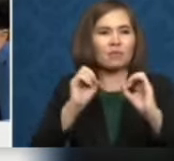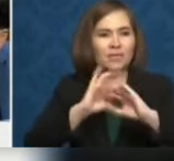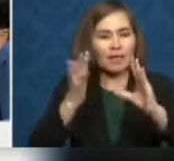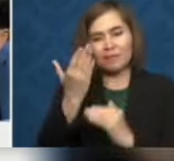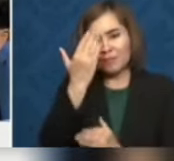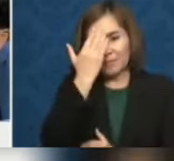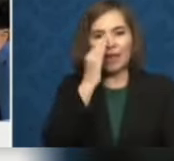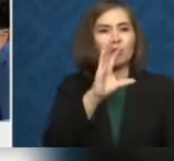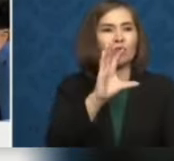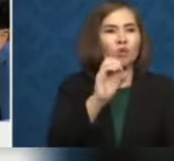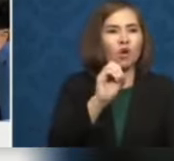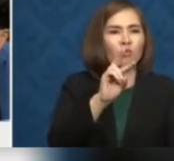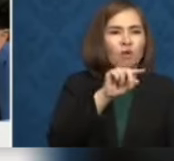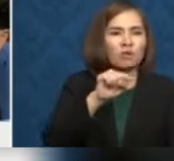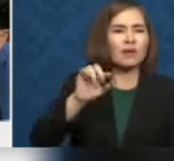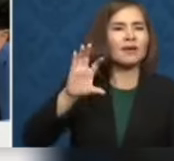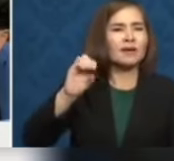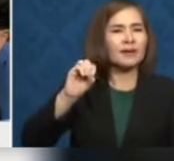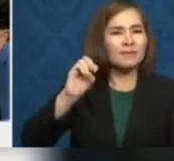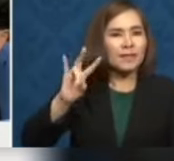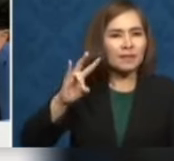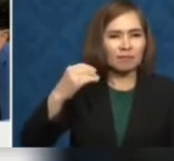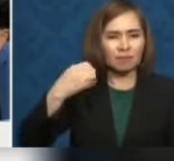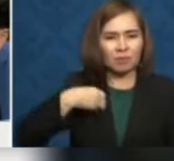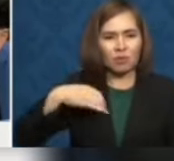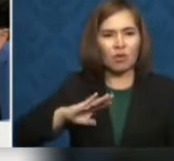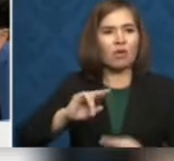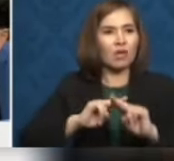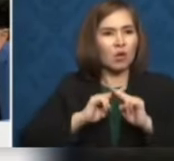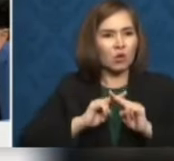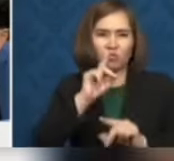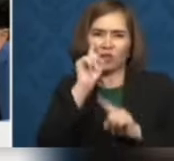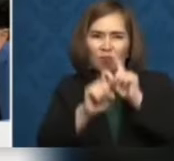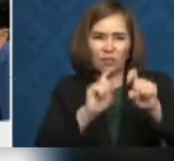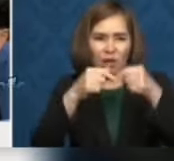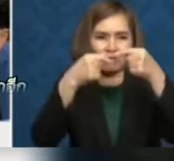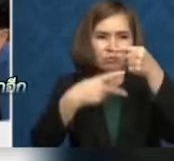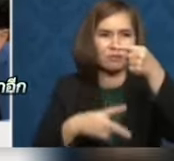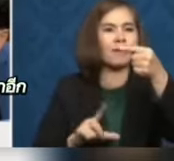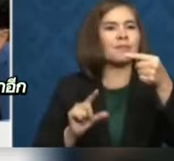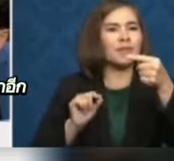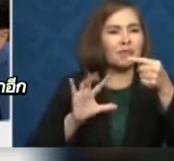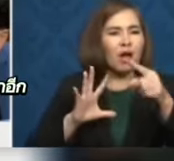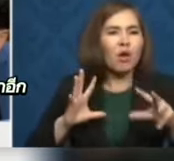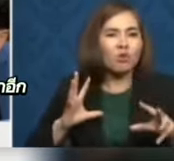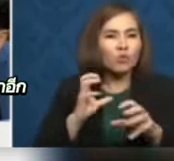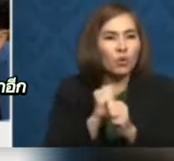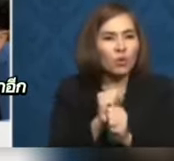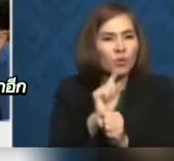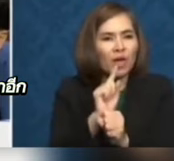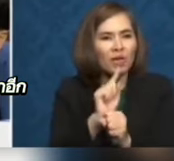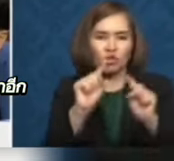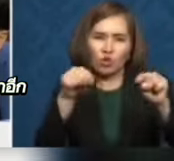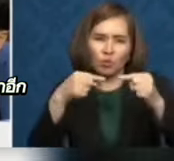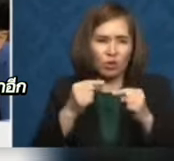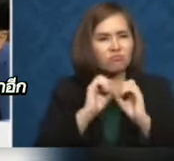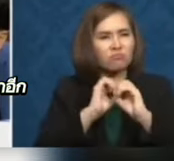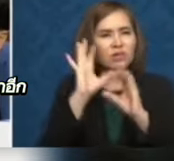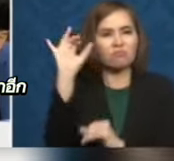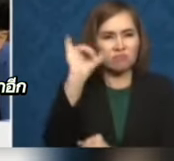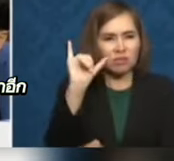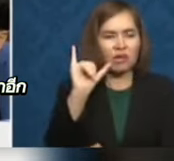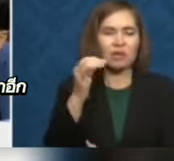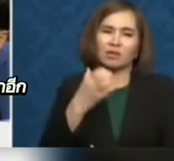ถึงหน้า 57มีคำถามจากเอกชนมากมายถึง25ข้อและโดยสรุปว่ายังไม่มีความชัดเจนและ